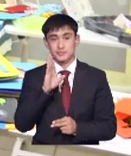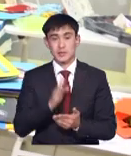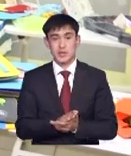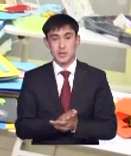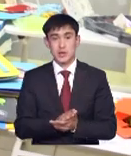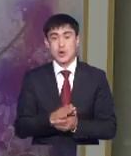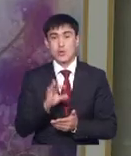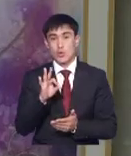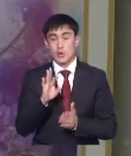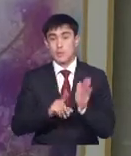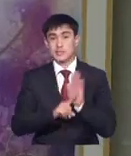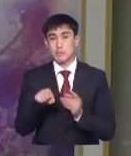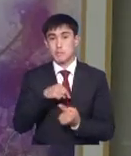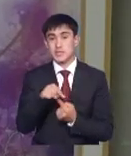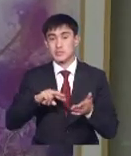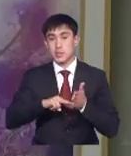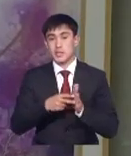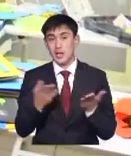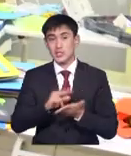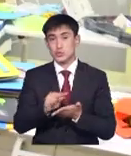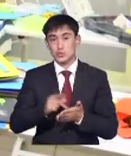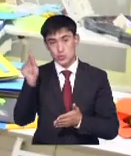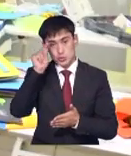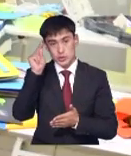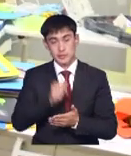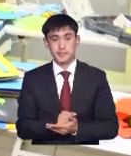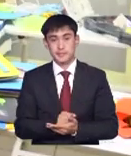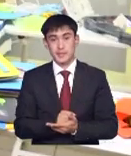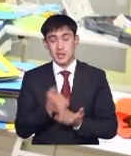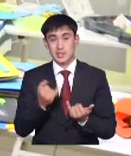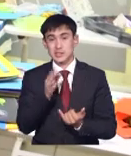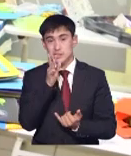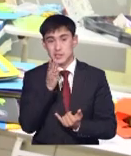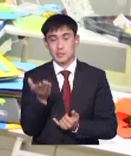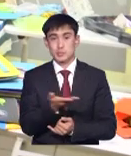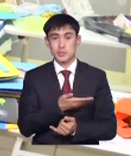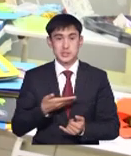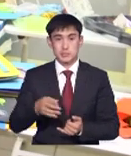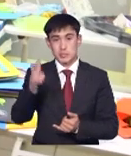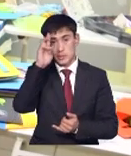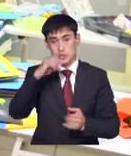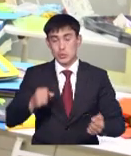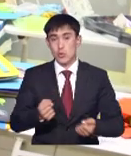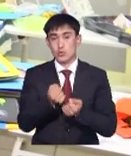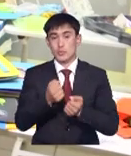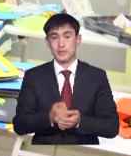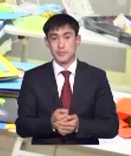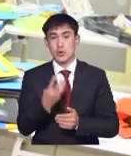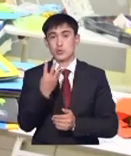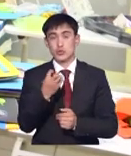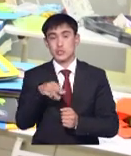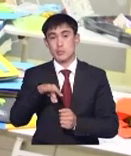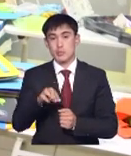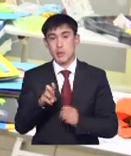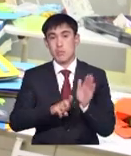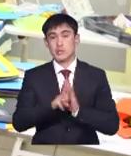нөлден бастап бизнес планды қалай жазуды үйренеді. Қазіргі таңда біз осы мемлекеттің қолдауымен 400 МРП